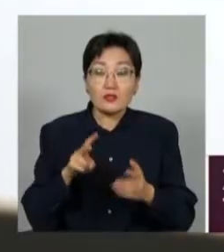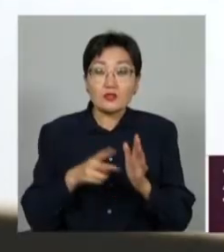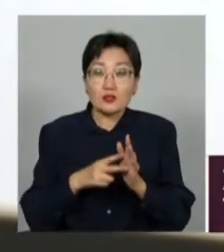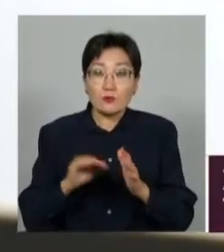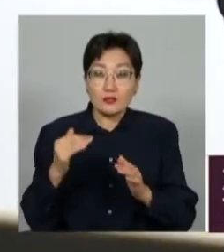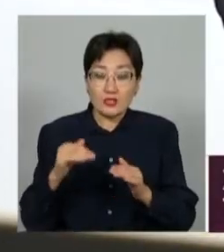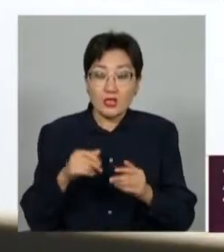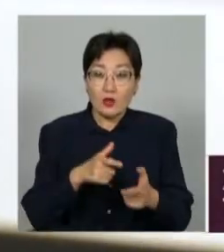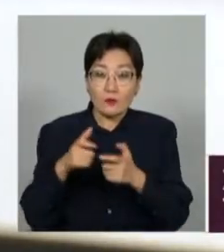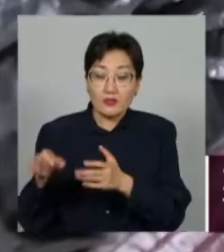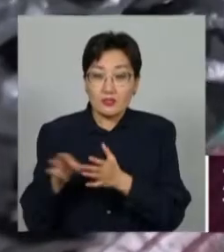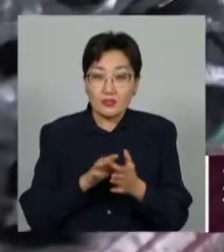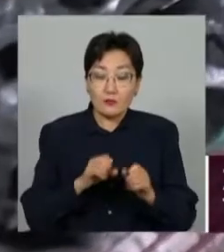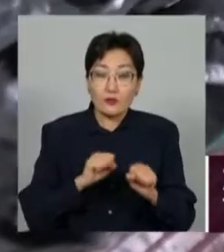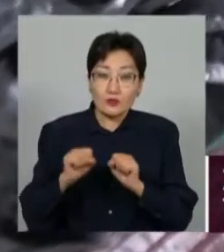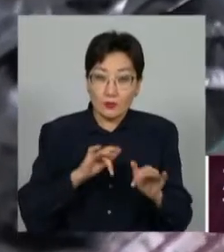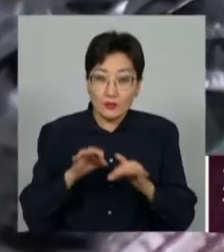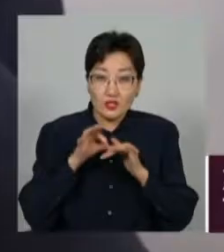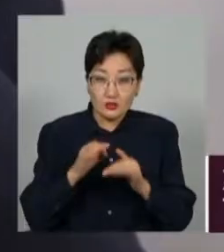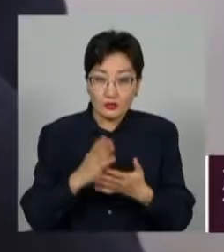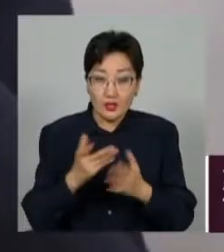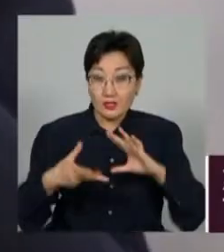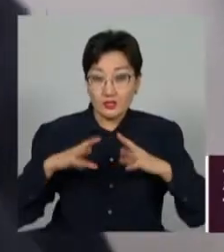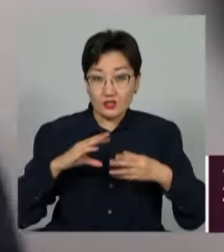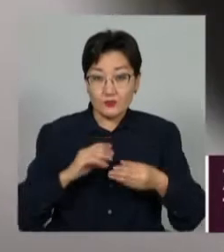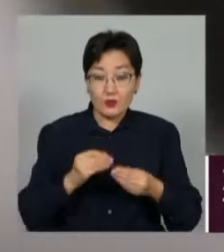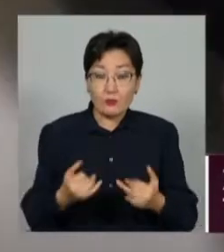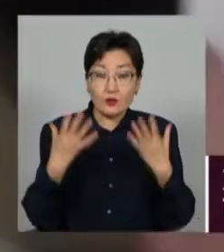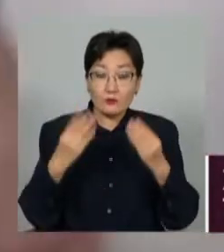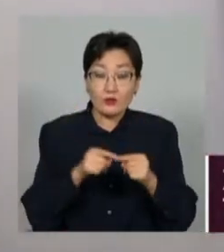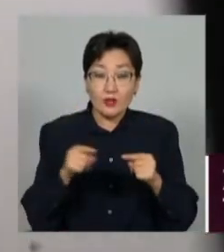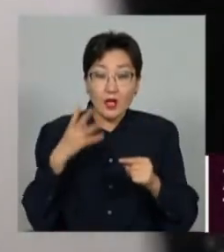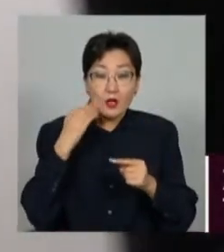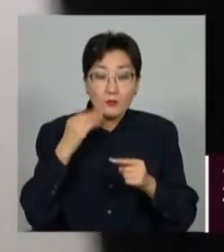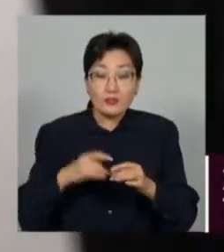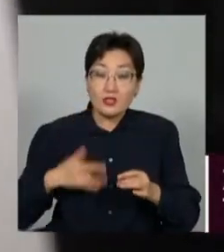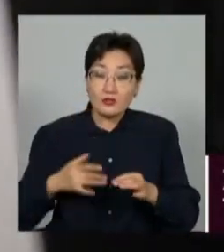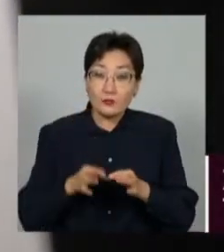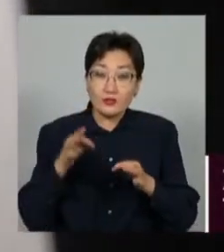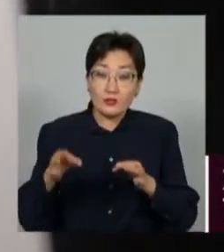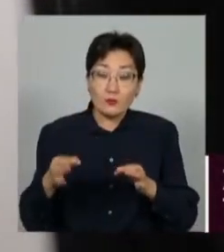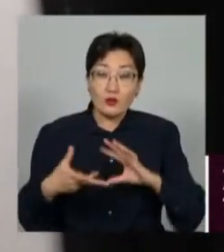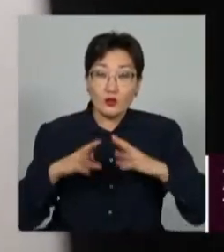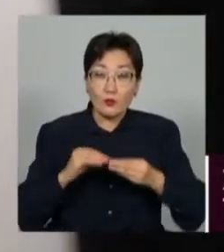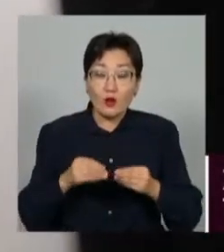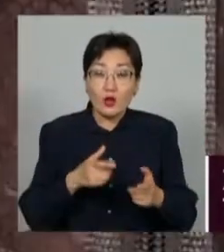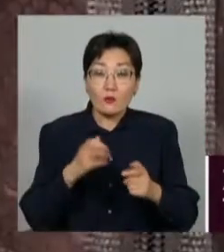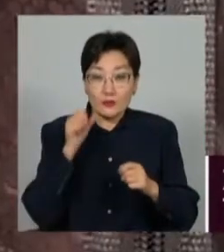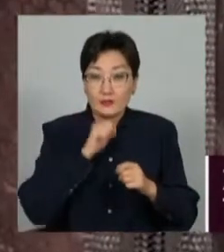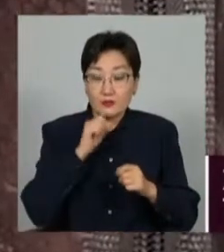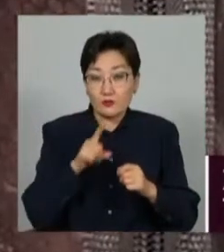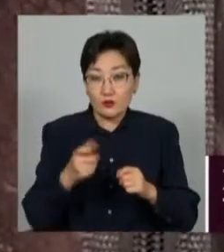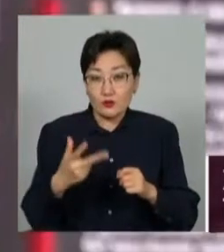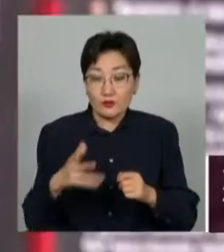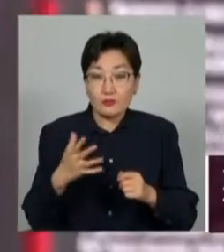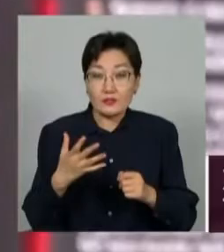ақпаннан бері қару жедел алдын алу шарасы жүргізіліп жатыр. Нәтижесінде бүгінге дейін Алматы және Жамбыл облысын қоса алғанда ұрланған 135